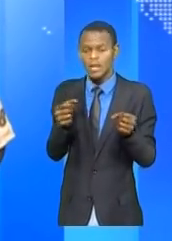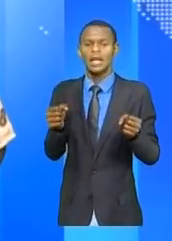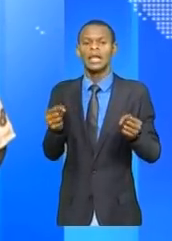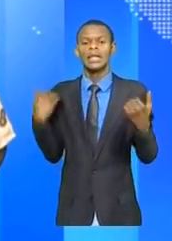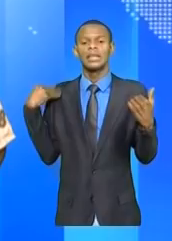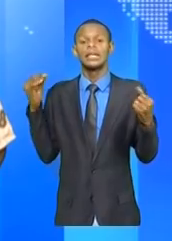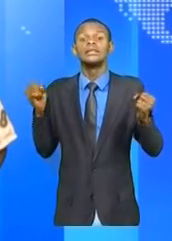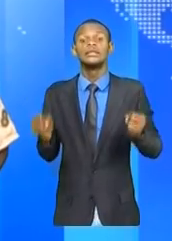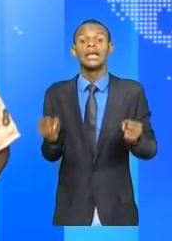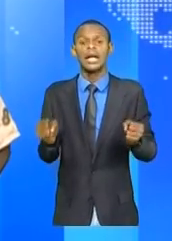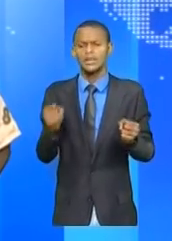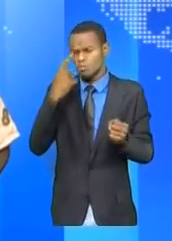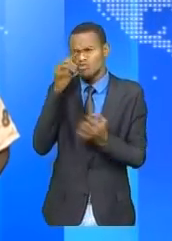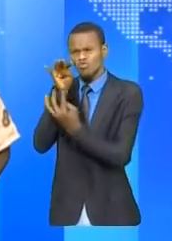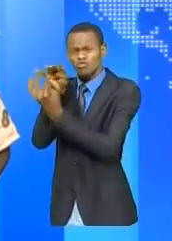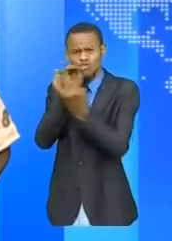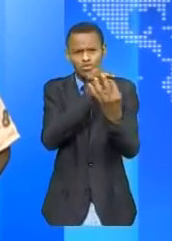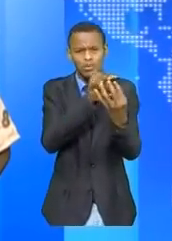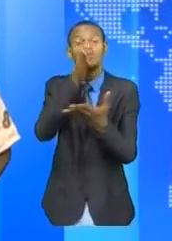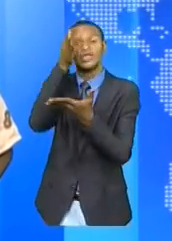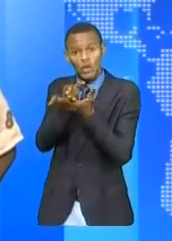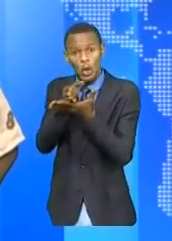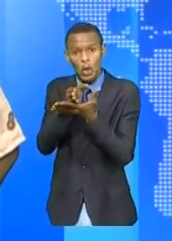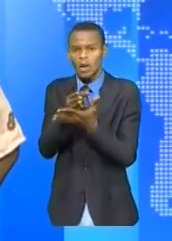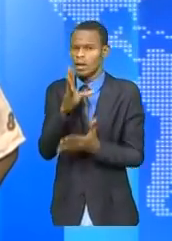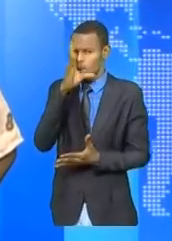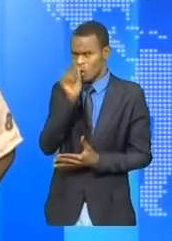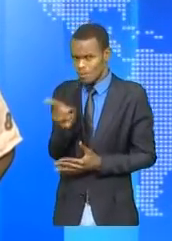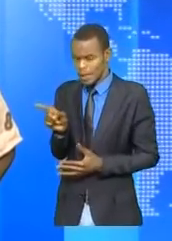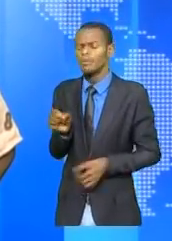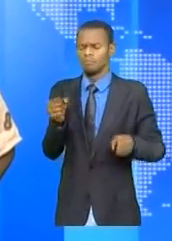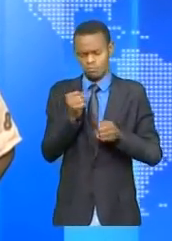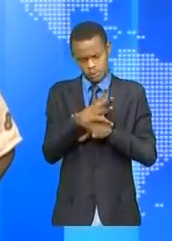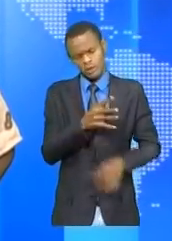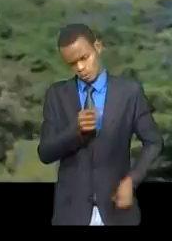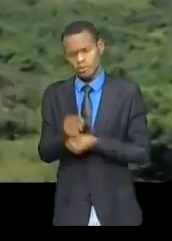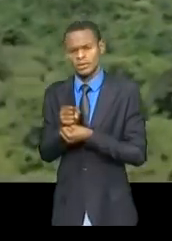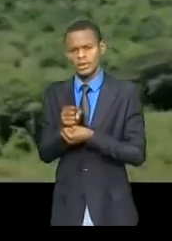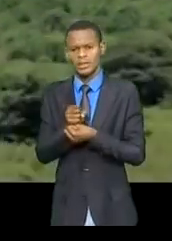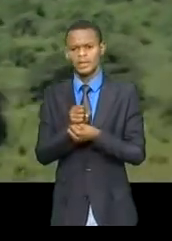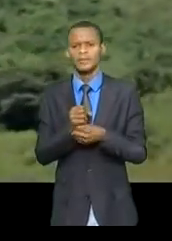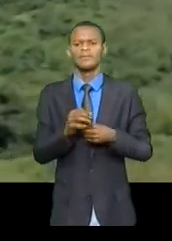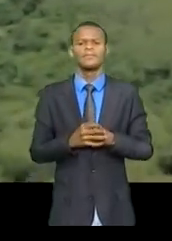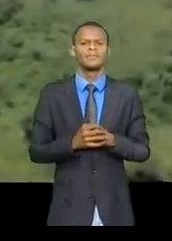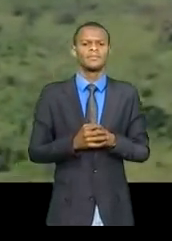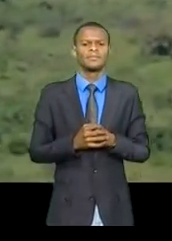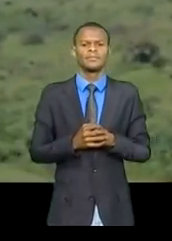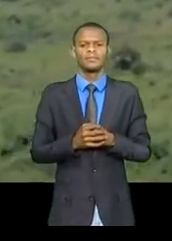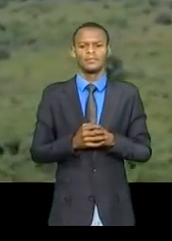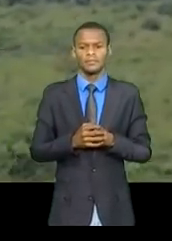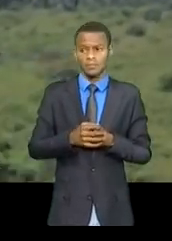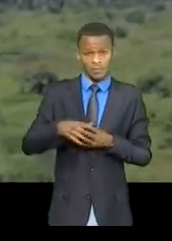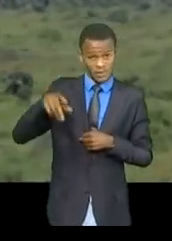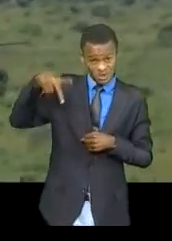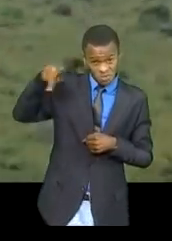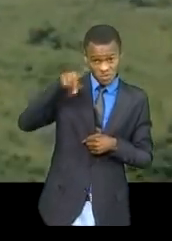des Affaires étrangères Sami Adebango. Doris Mozo et Henri Amouri pour le reportage. La paix dans l'Ituri est une